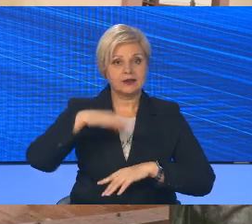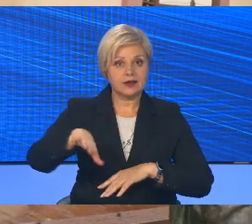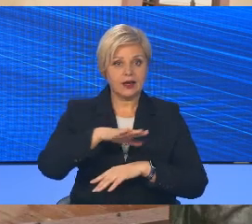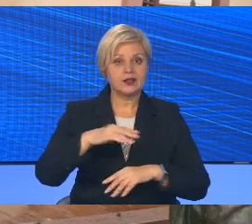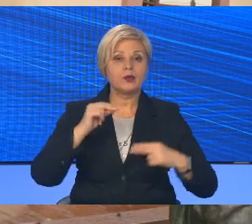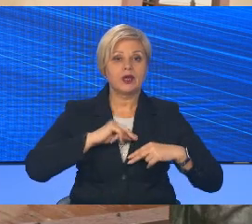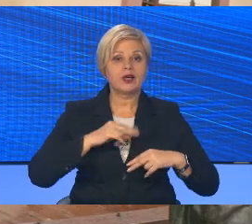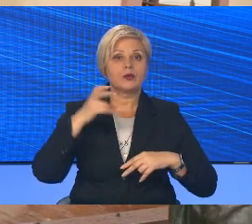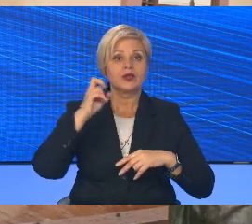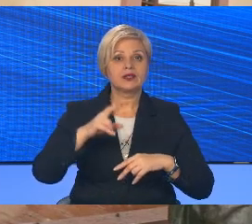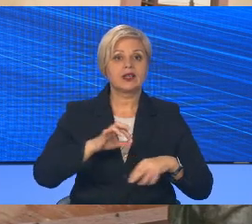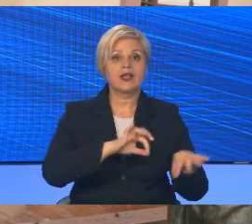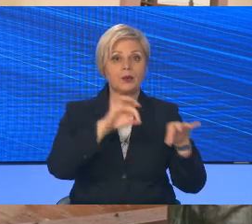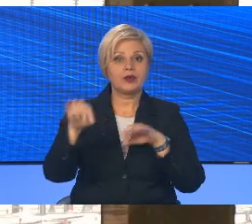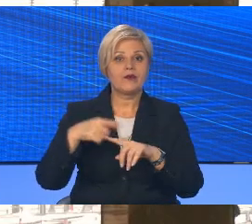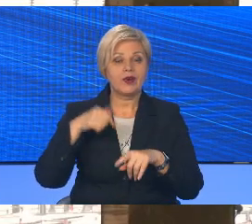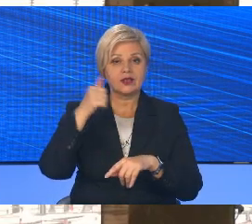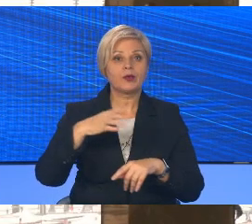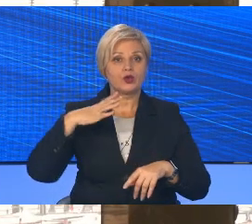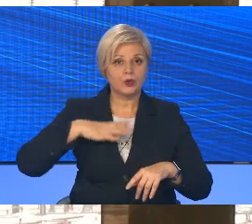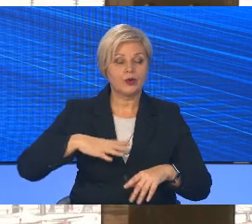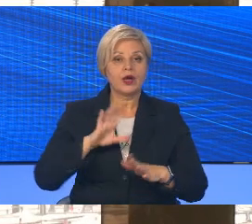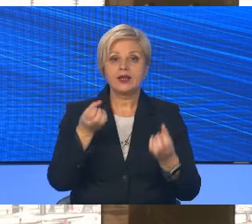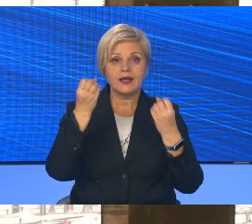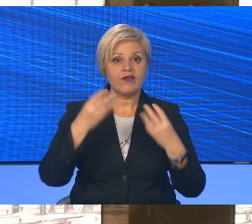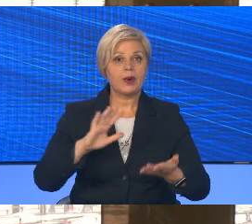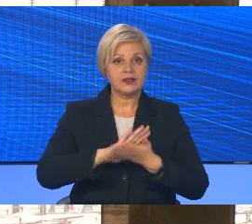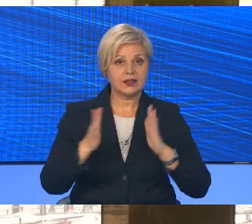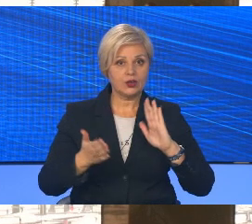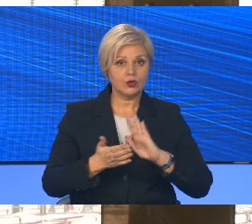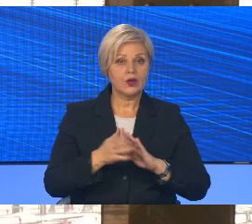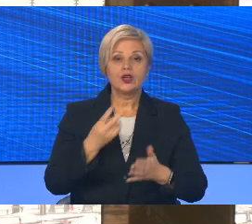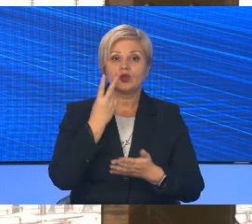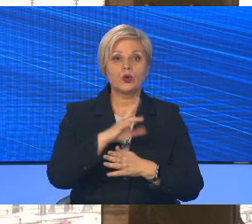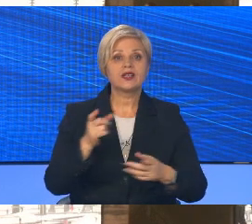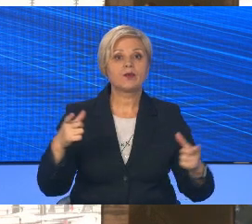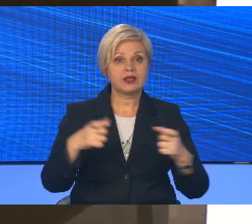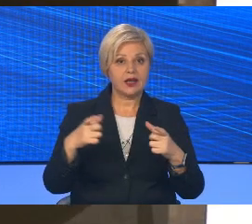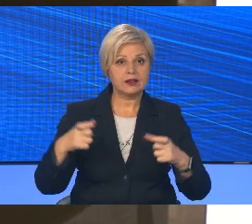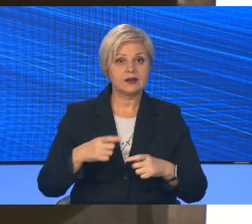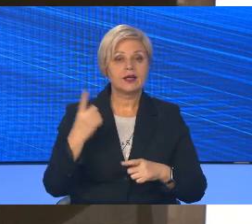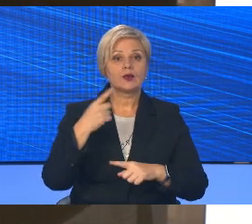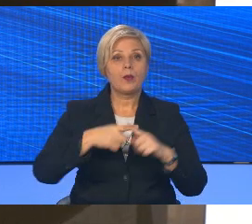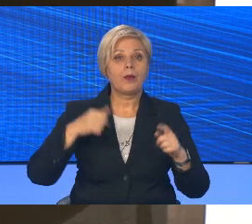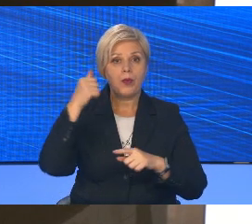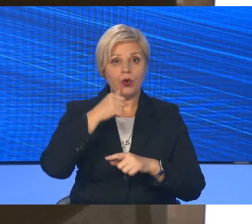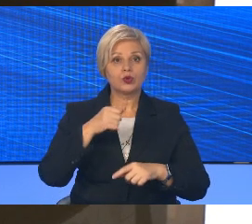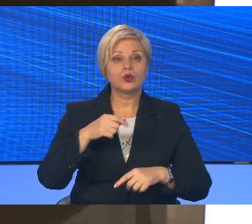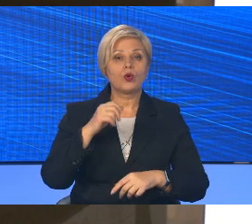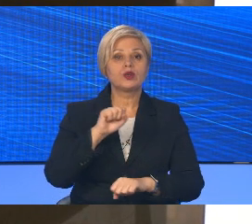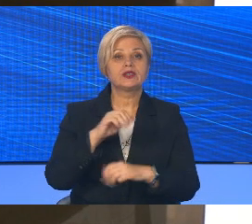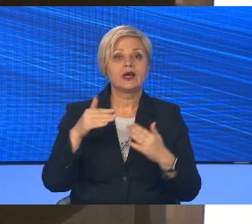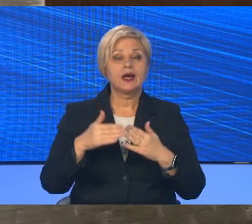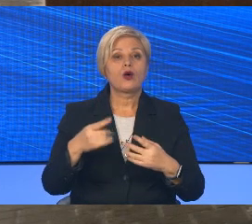працовать национальному перевозчику все лето доводится у непростых умовах. Але не глядячи на санкции, за первое полугодие станциями